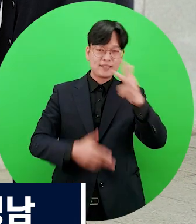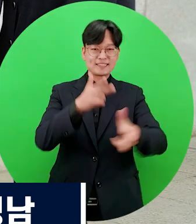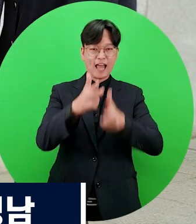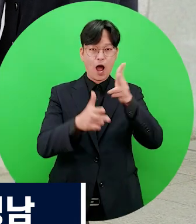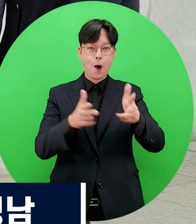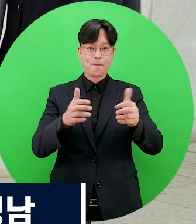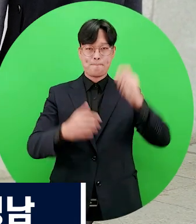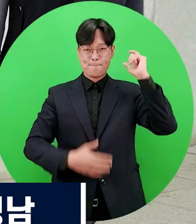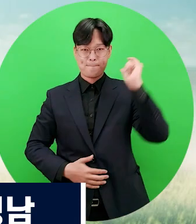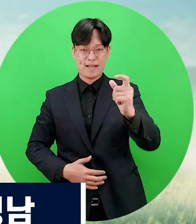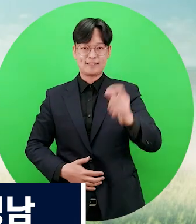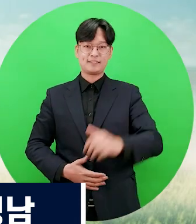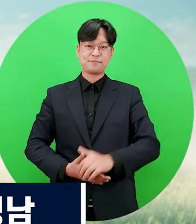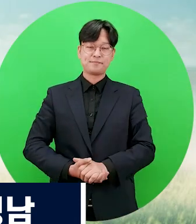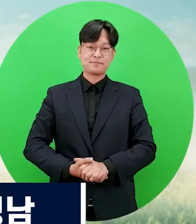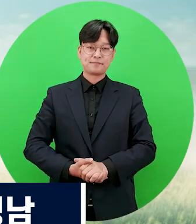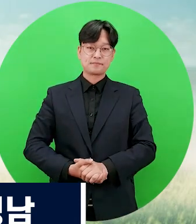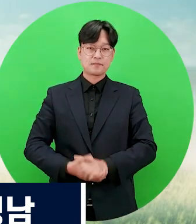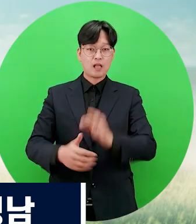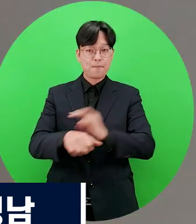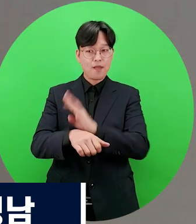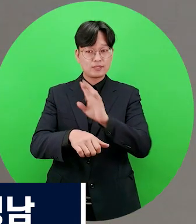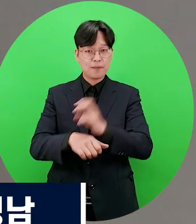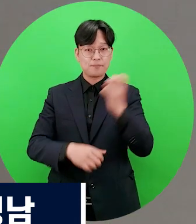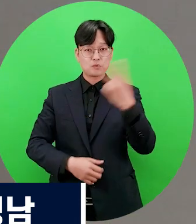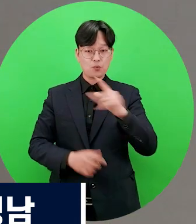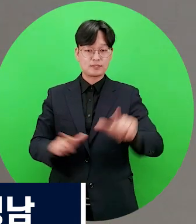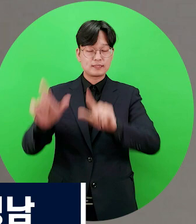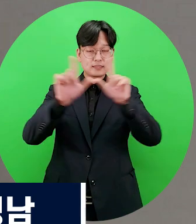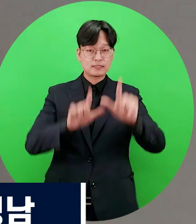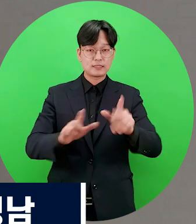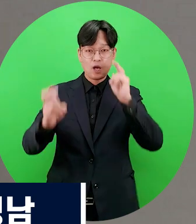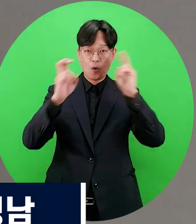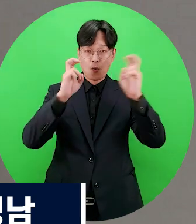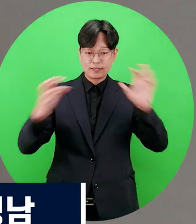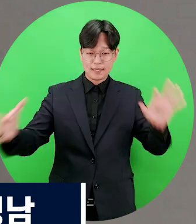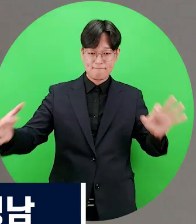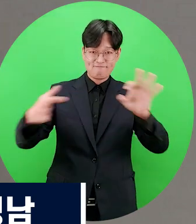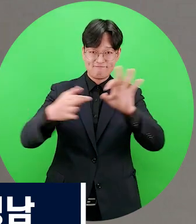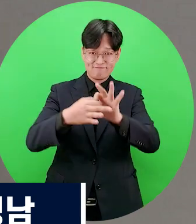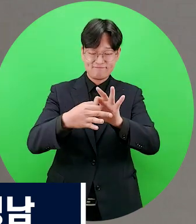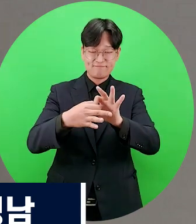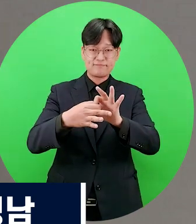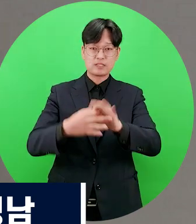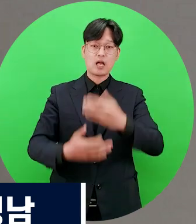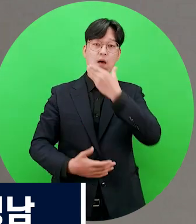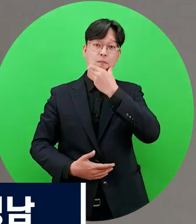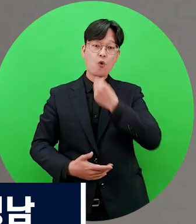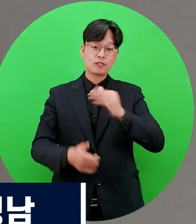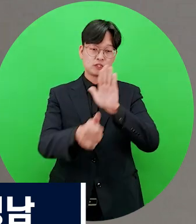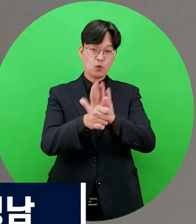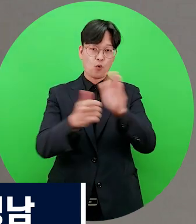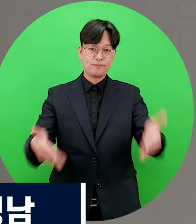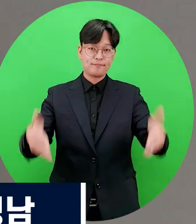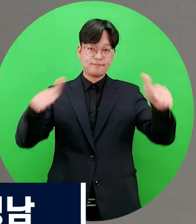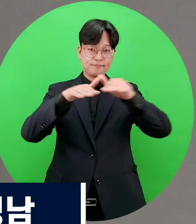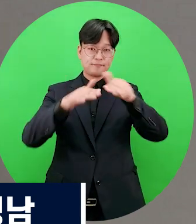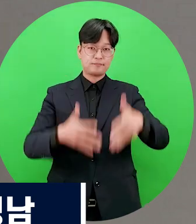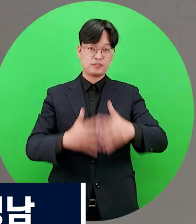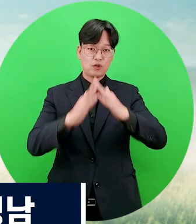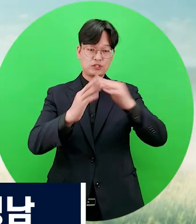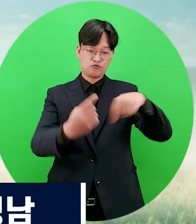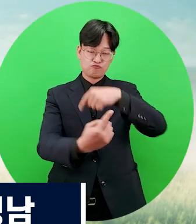강화합니다. 편의점 등 생활업종 기관과의 협약을 통해 복지 도우맘을 설치 운영하는